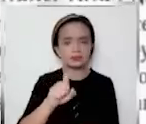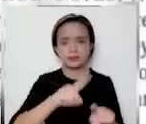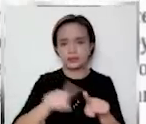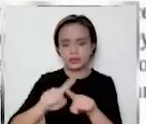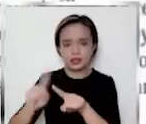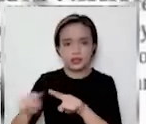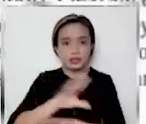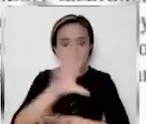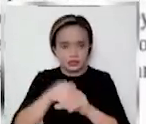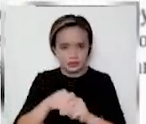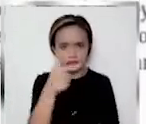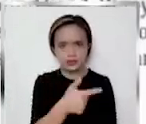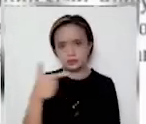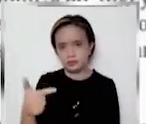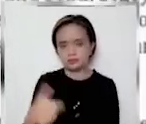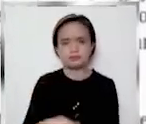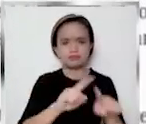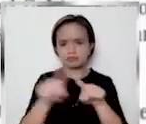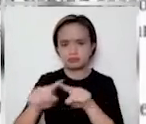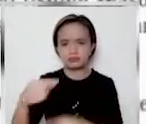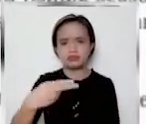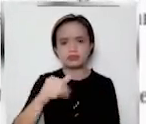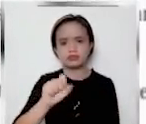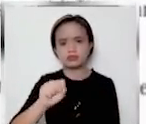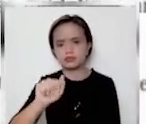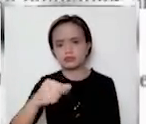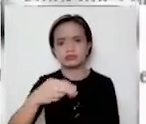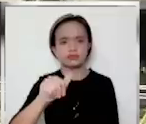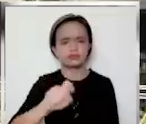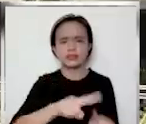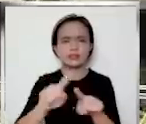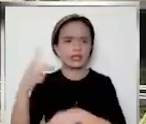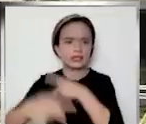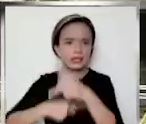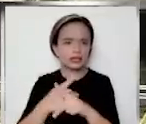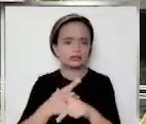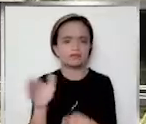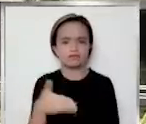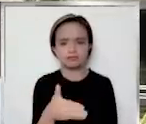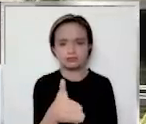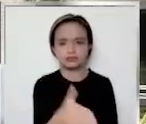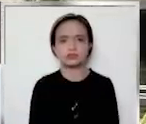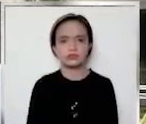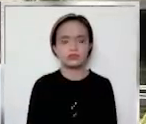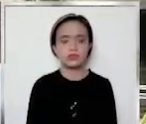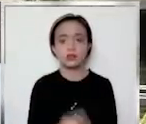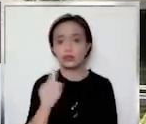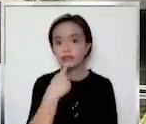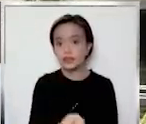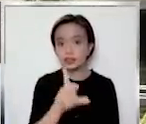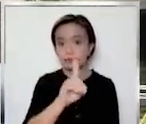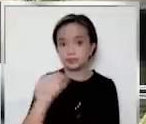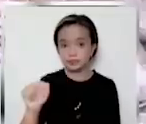ang galunggong, hasa-hasa, makerel, bonito, tulingan at chabita. Ang naglabas mismong Department of Agriculture na